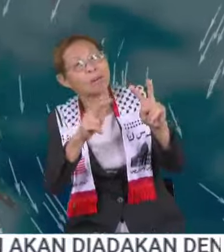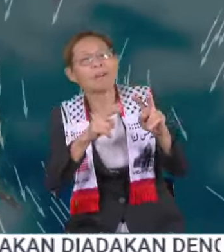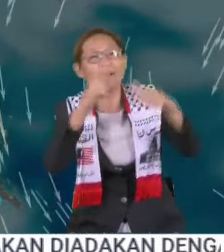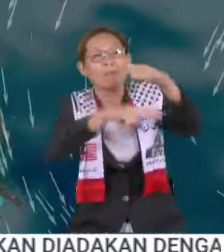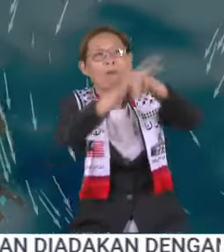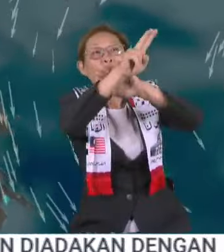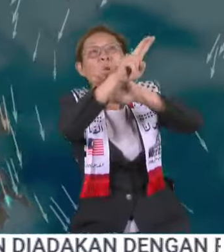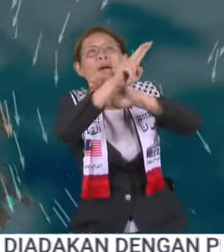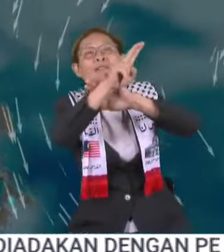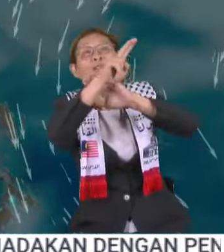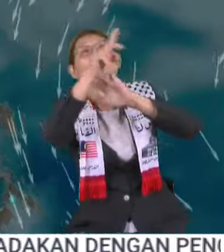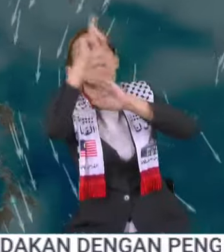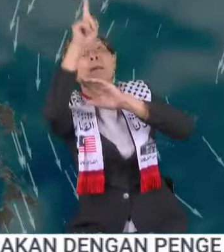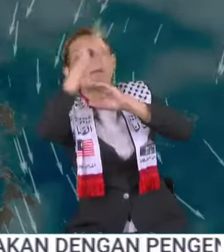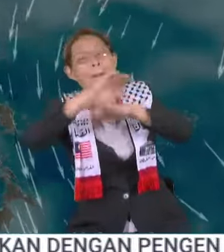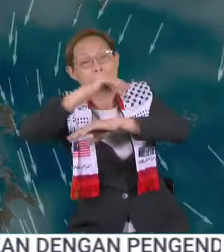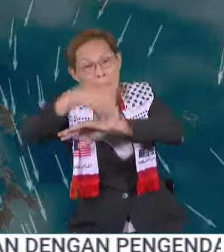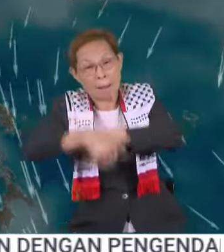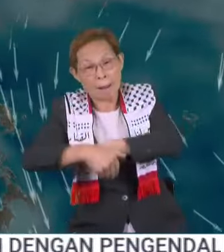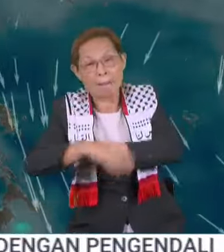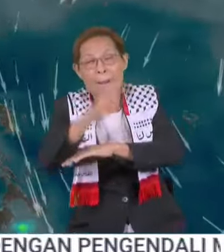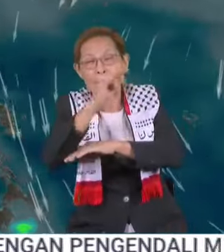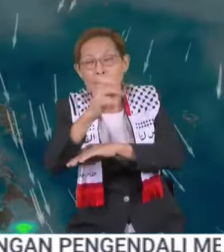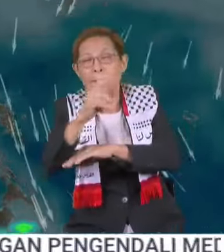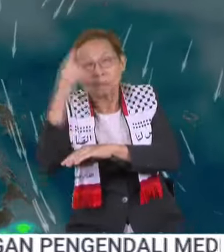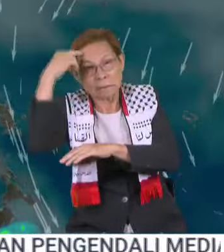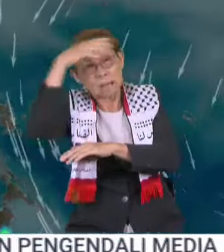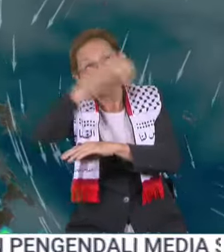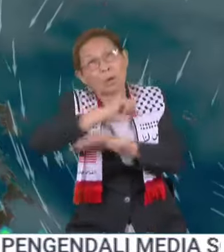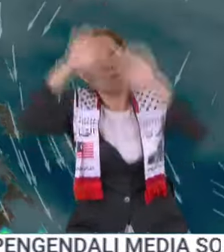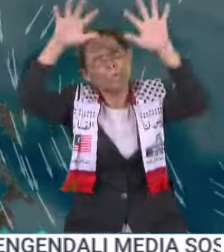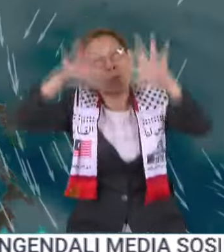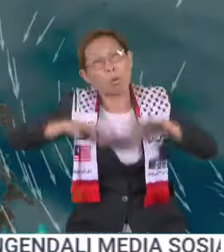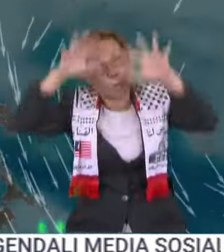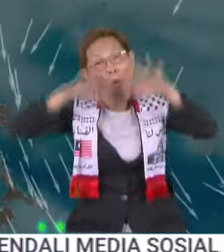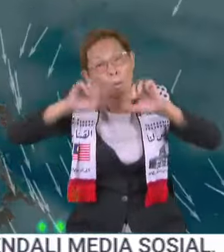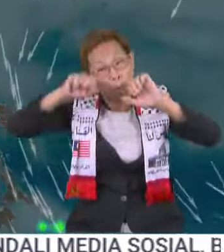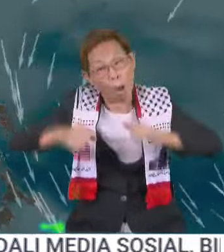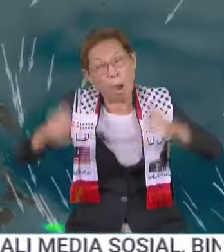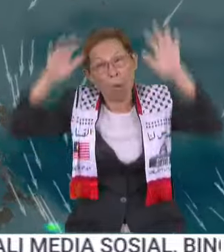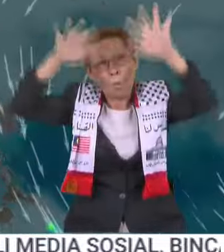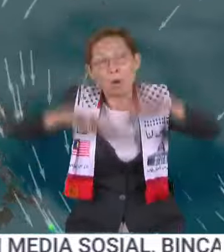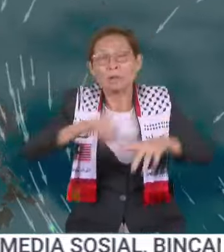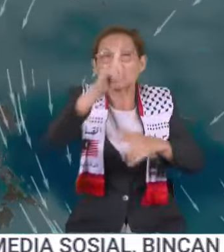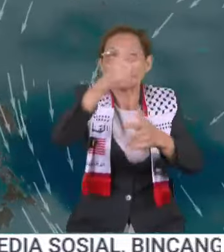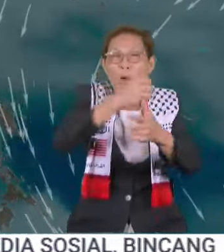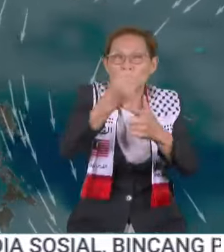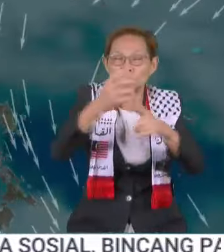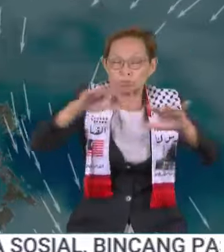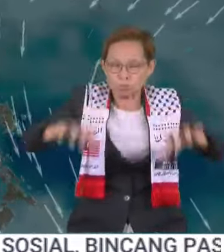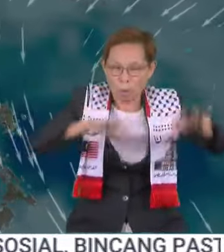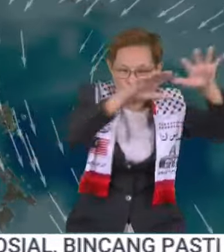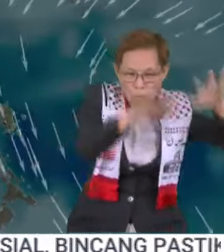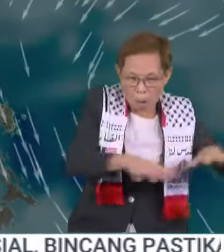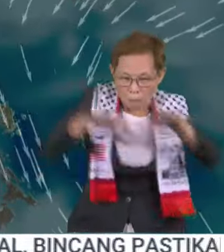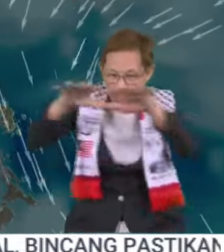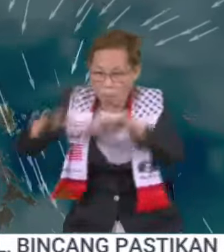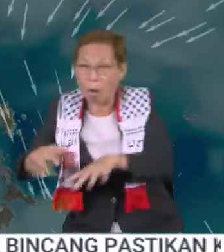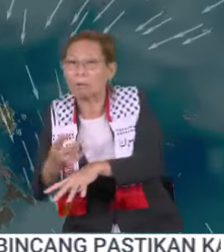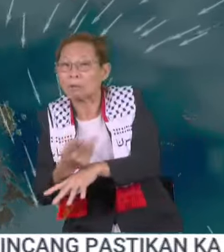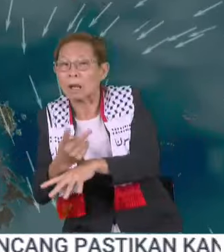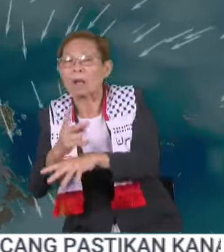di sebelah malam. Met Malaysia masih lagi menjangkakan untuk keadaan hujan berpotensi untuk berlaku di 1-2 tempat melibatkan kawasan di